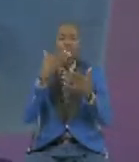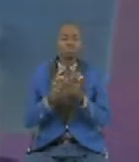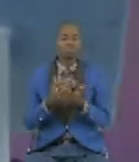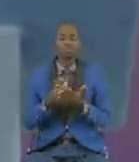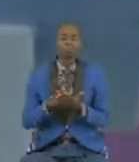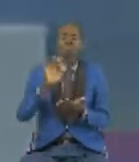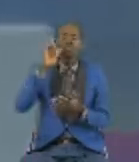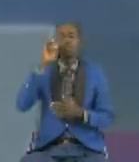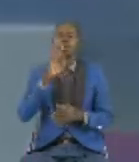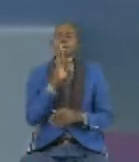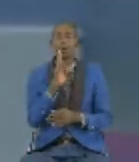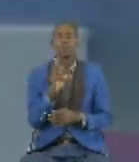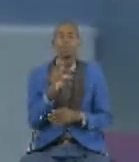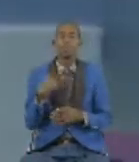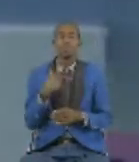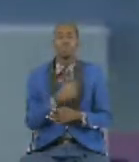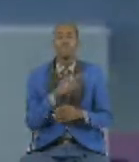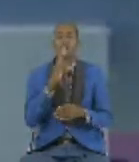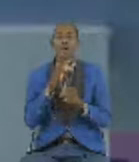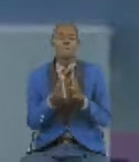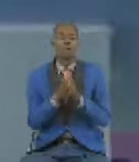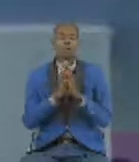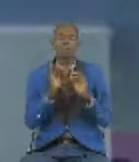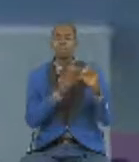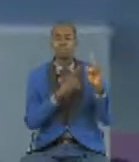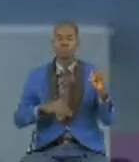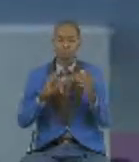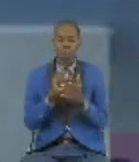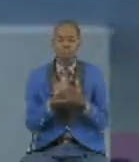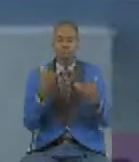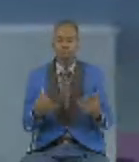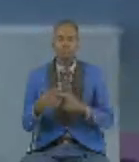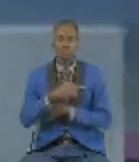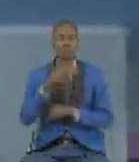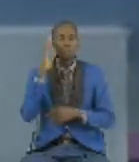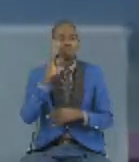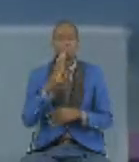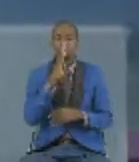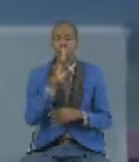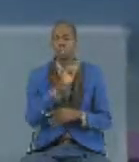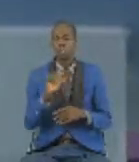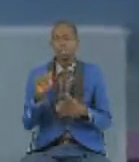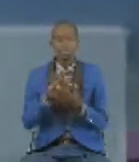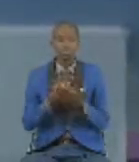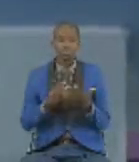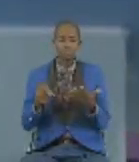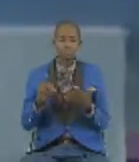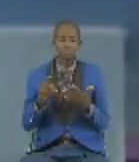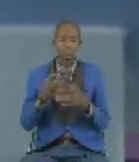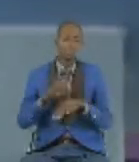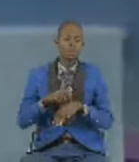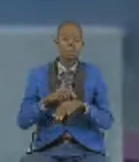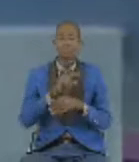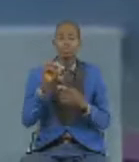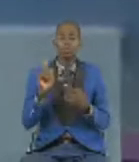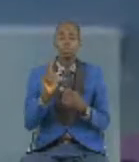grand, que tu es glorieux. Nous demandons, Seigneur, qu'aujourd'hui, que ce soit une session où la parole